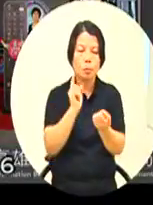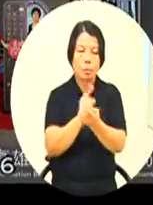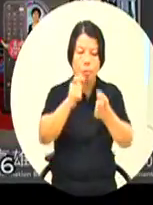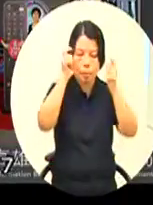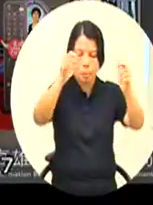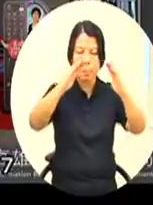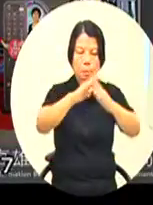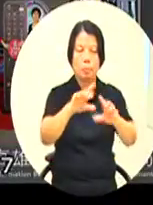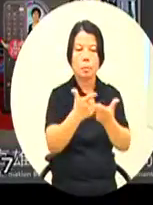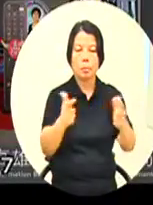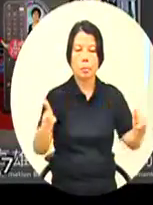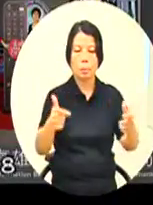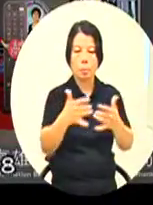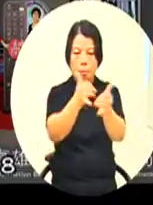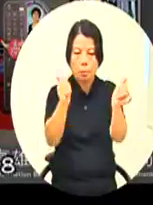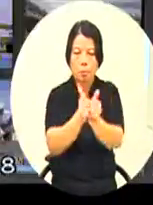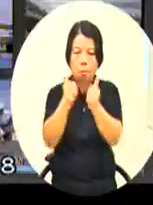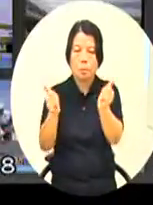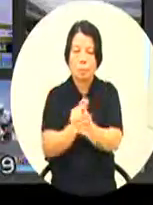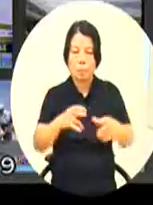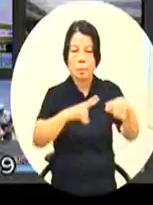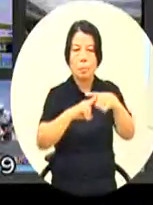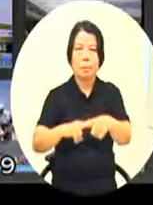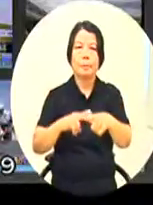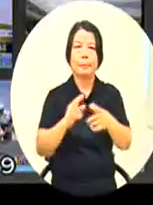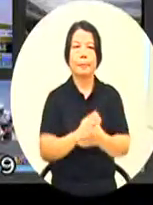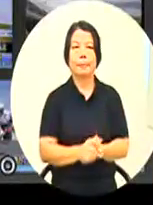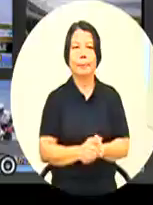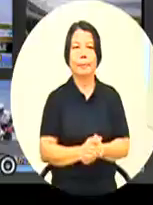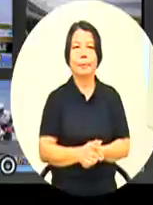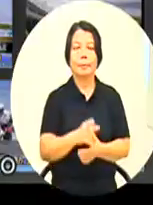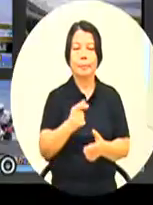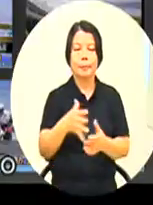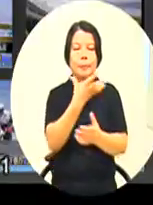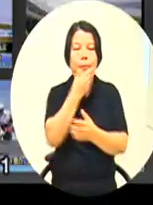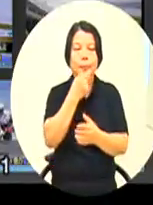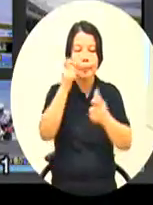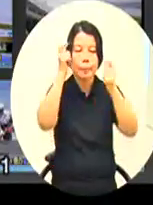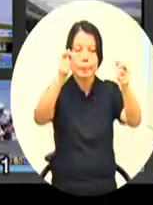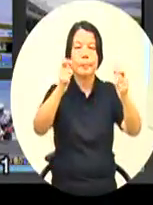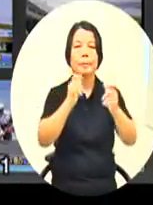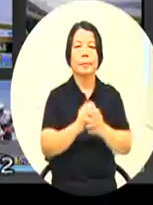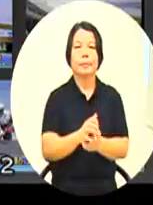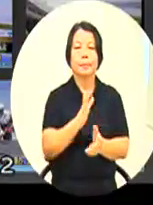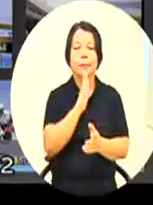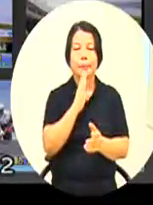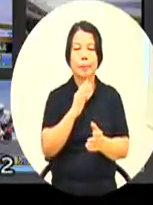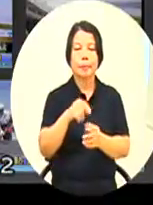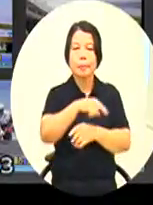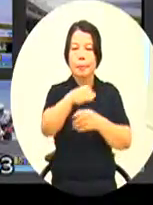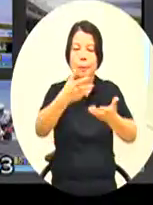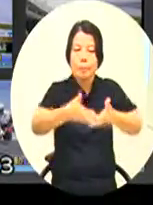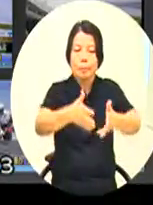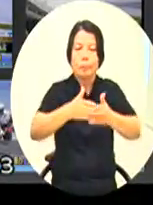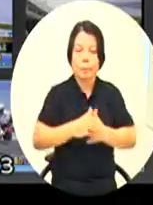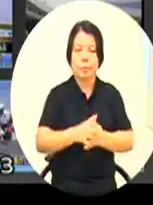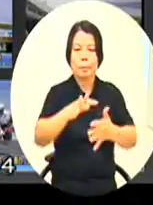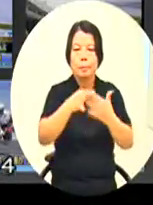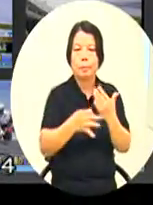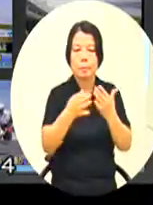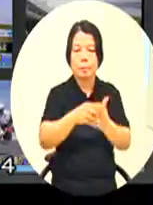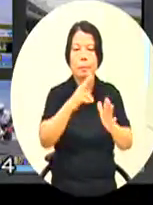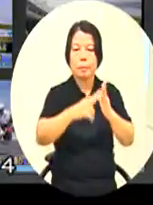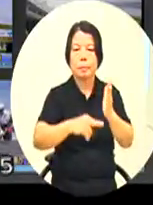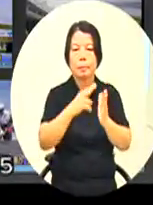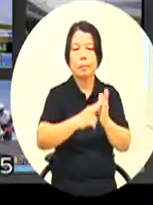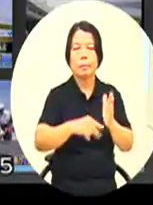群跟多元文化进行介绍。下一页。啊，幸福高雄呢，是我们一个重要的政策跟说明的